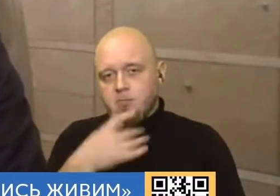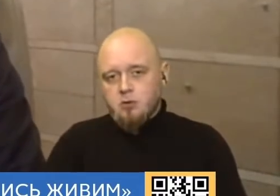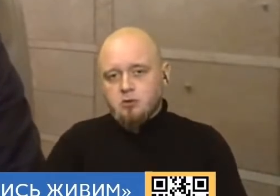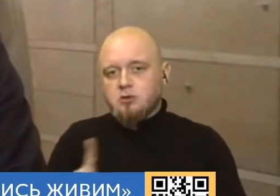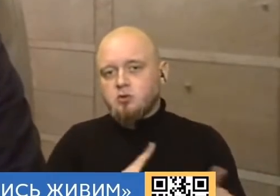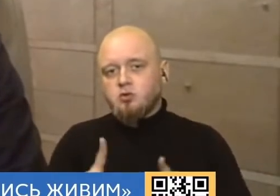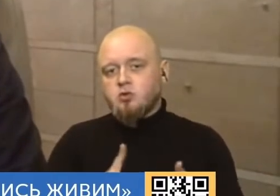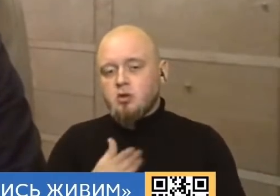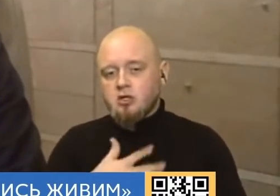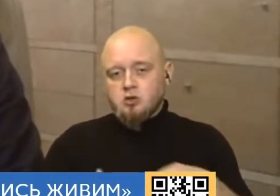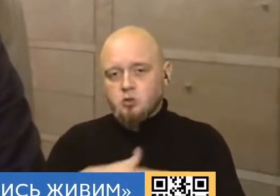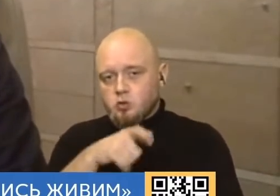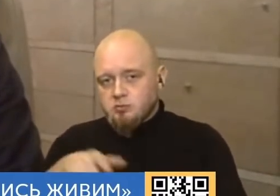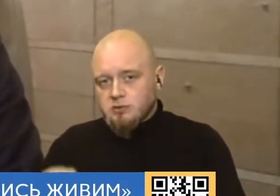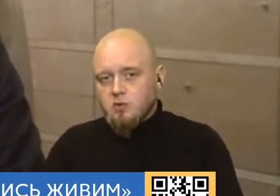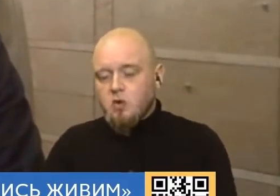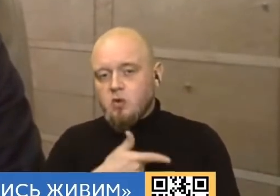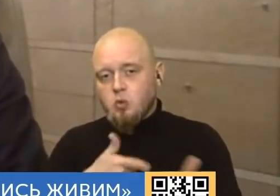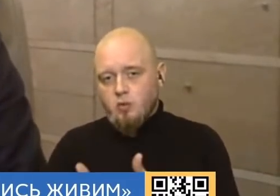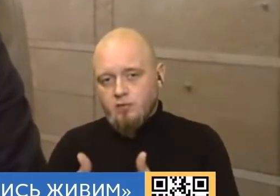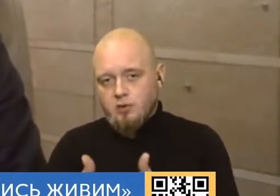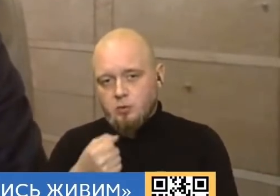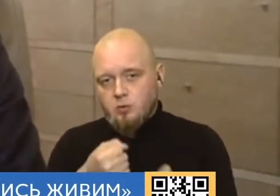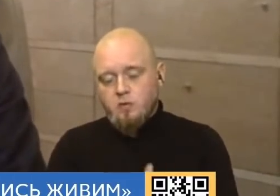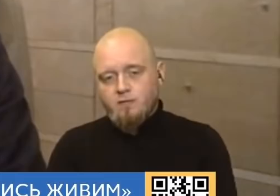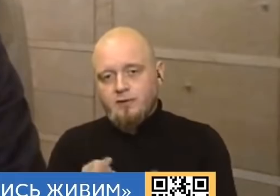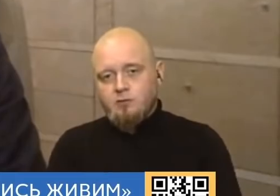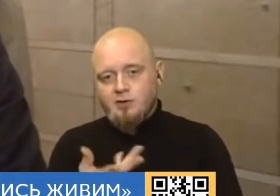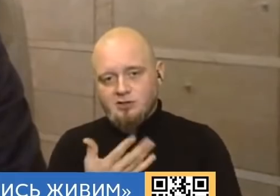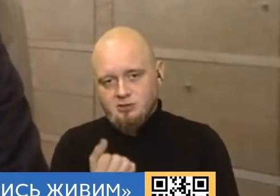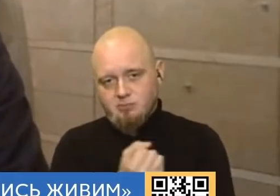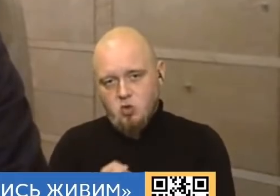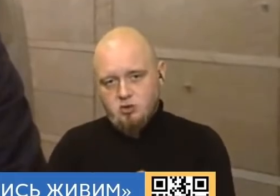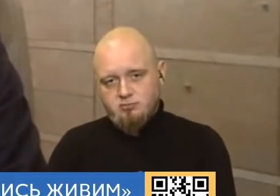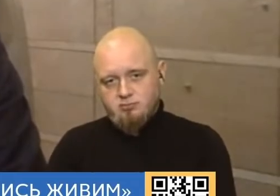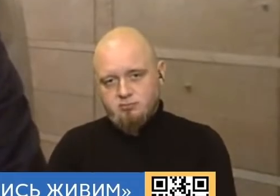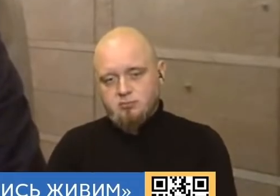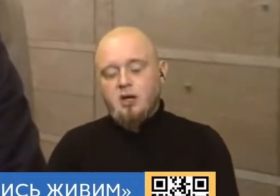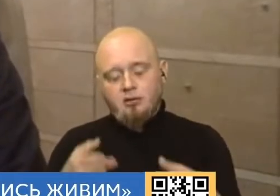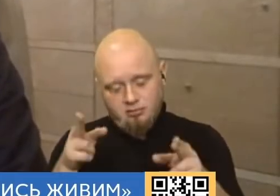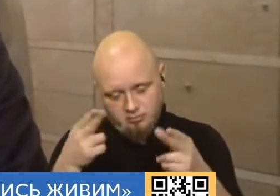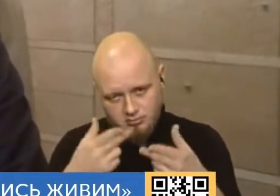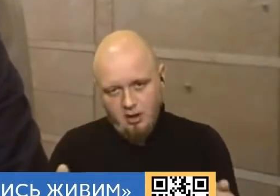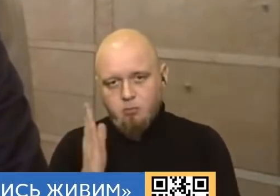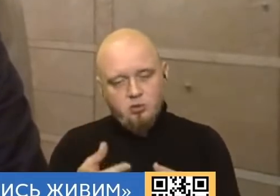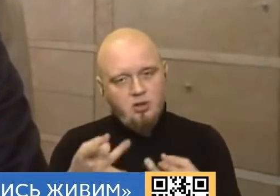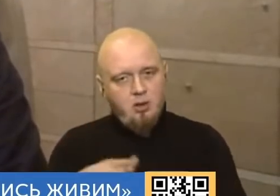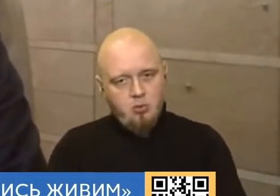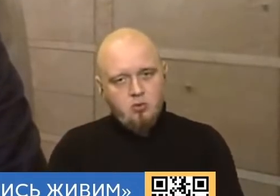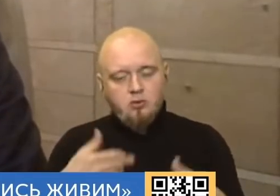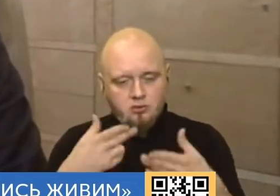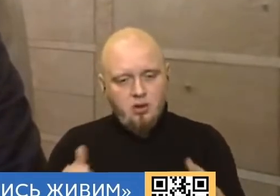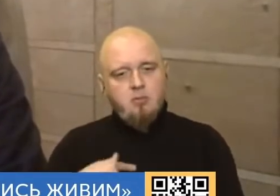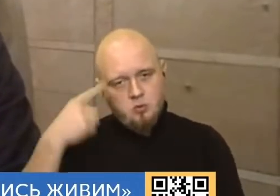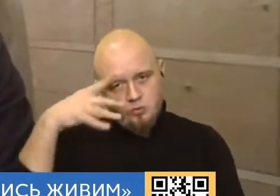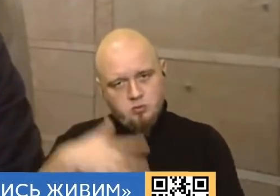те, що наше суспільство готове до великої кількості зброї. Так буде непросто. Так ми